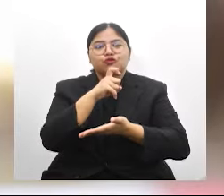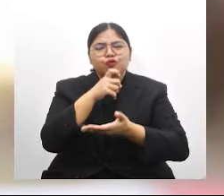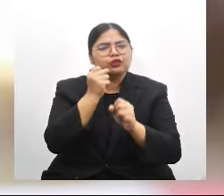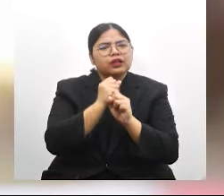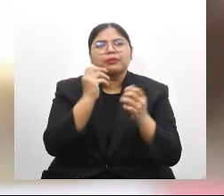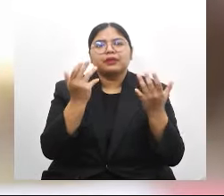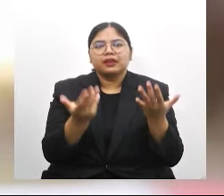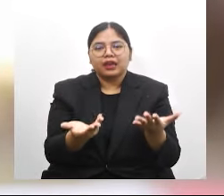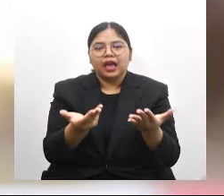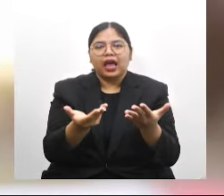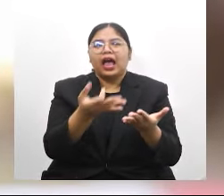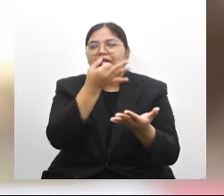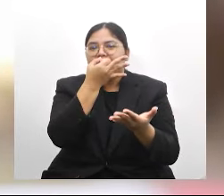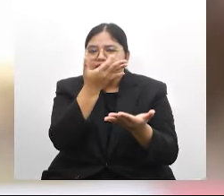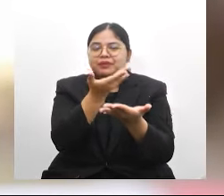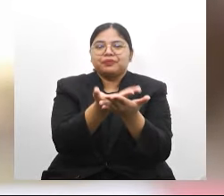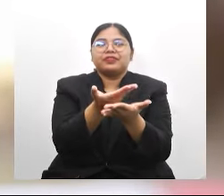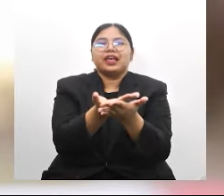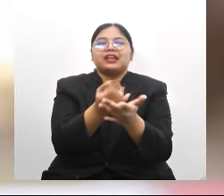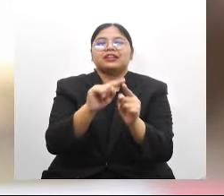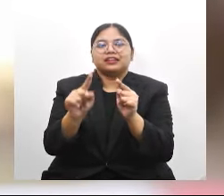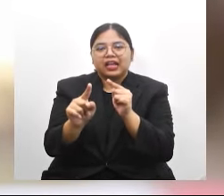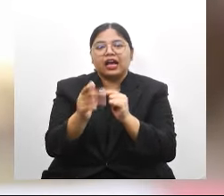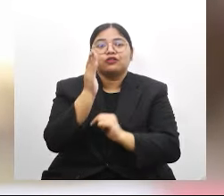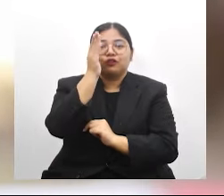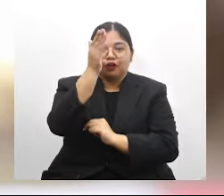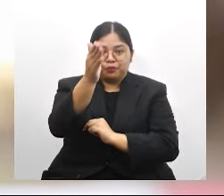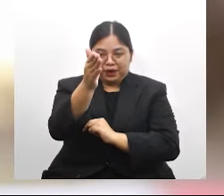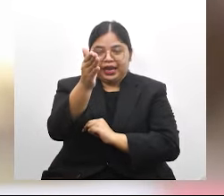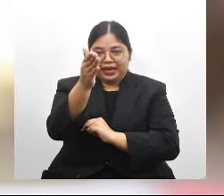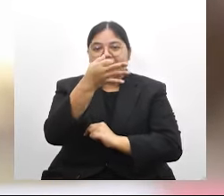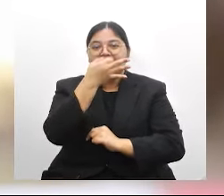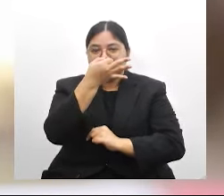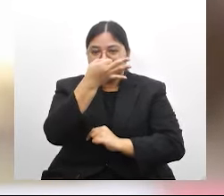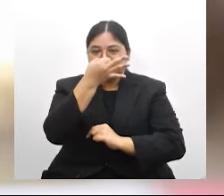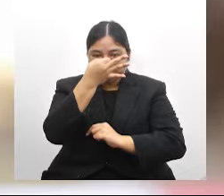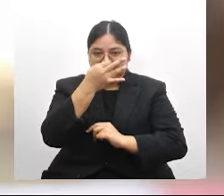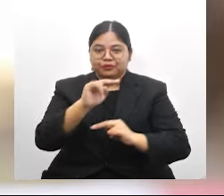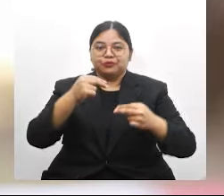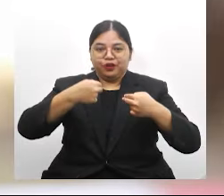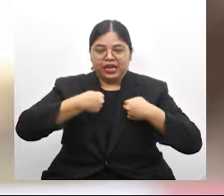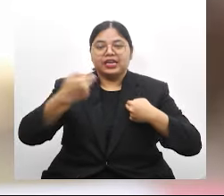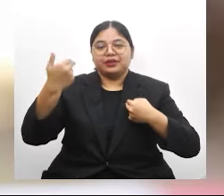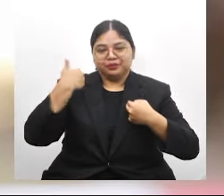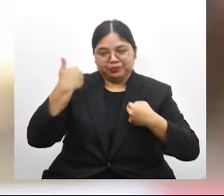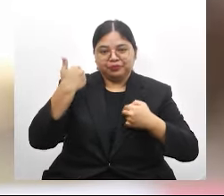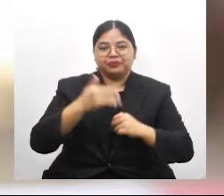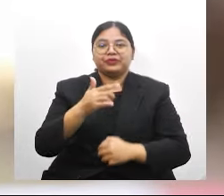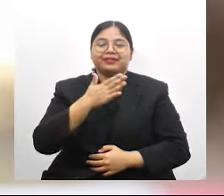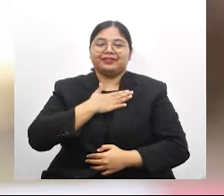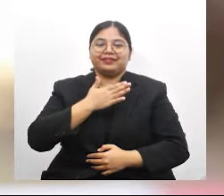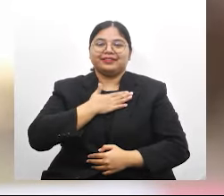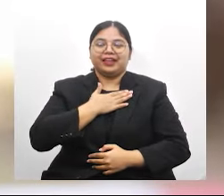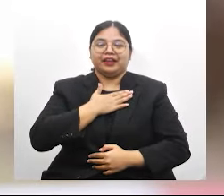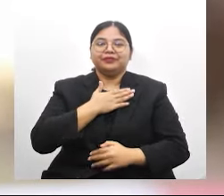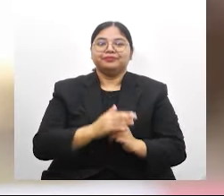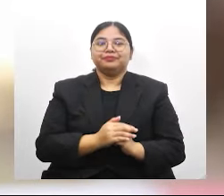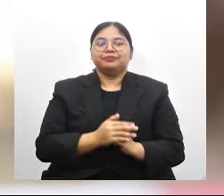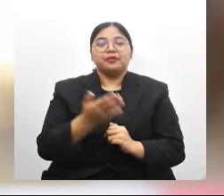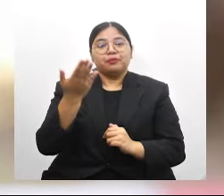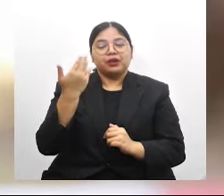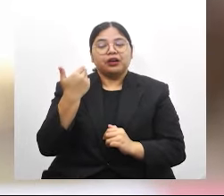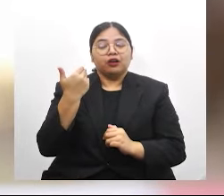เรียนมีอาชีพแล้วก็จะได้นำไปสู่การมีงานทำในอนาคตนะคะเพราะฉะนั้นเนี่ยตัวดิฉันเองซึ่งเคยประกอบ